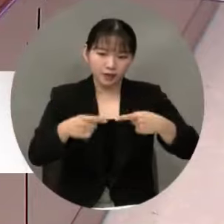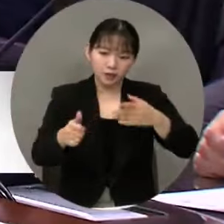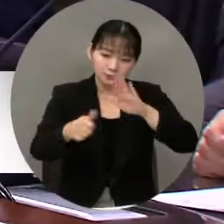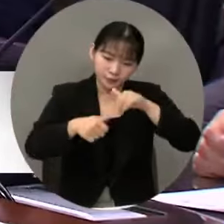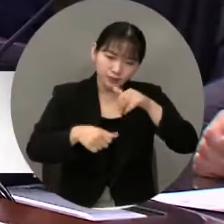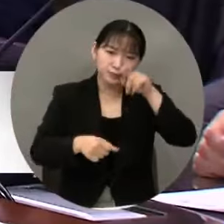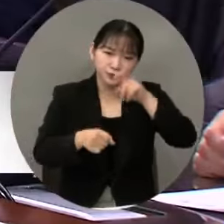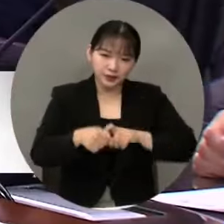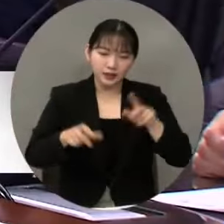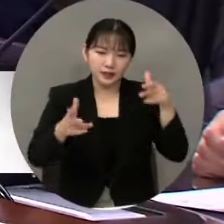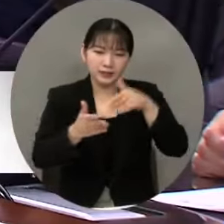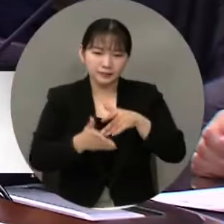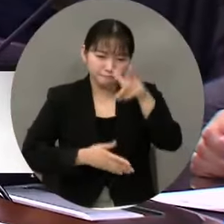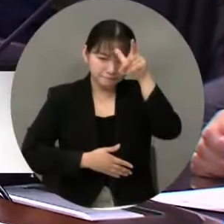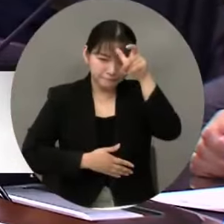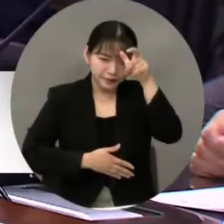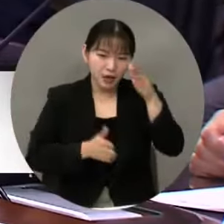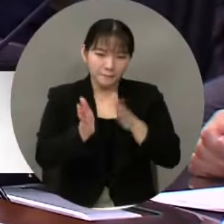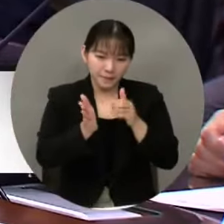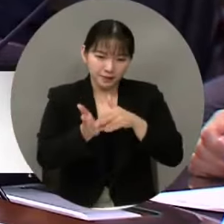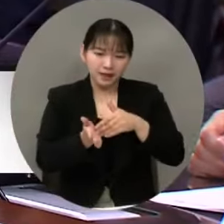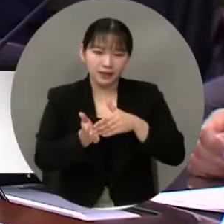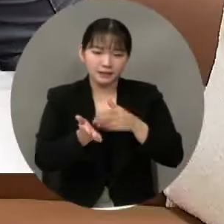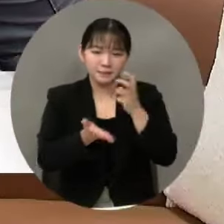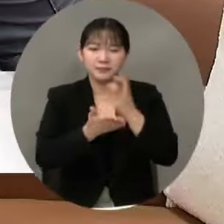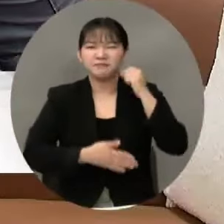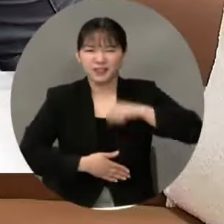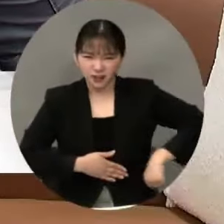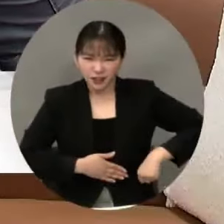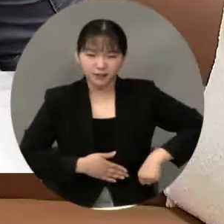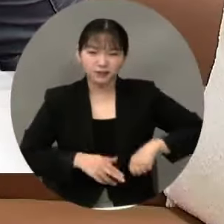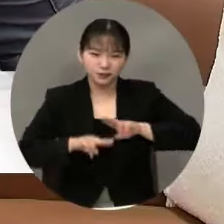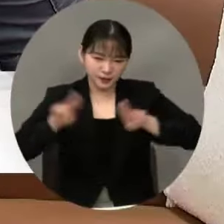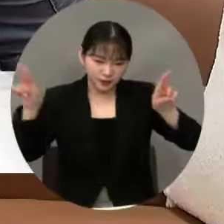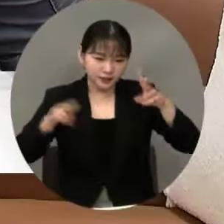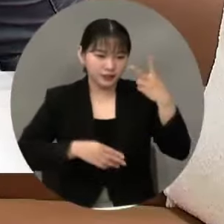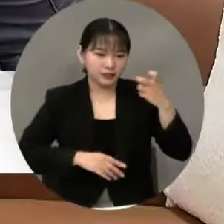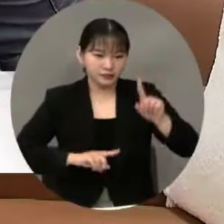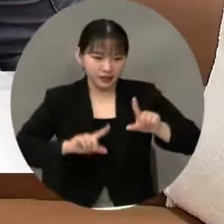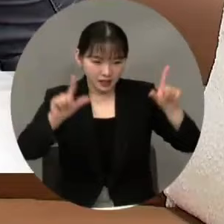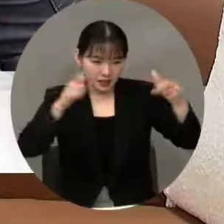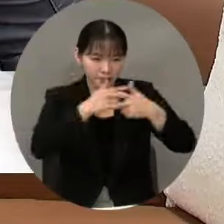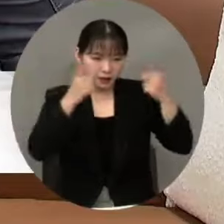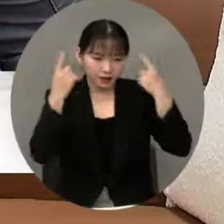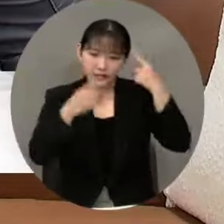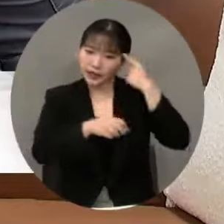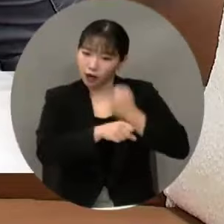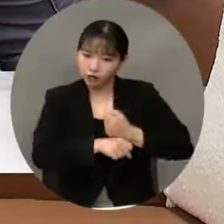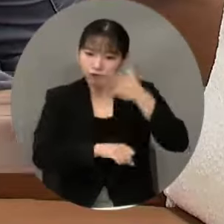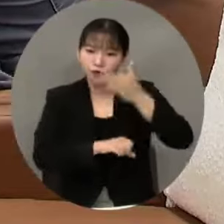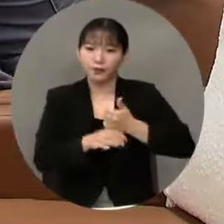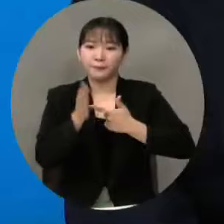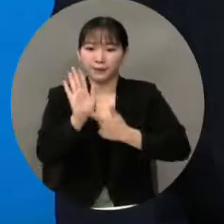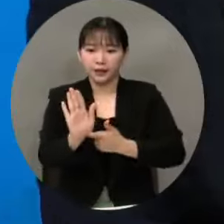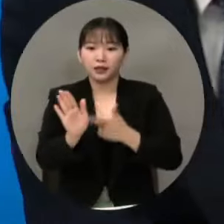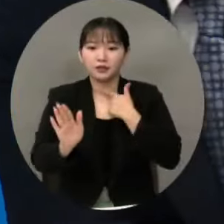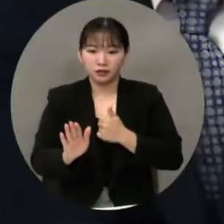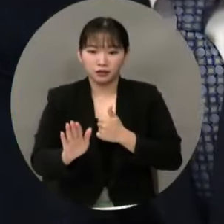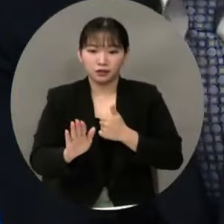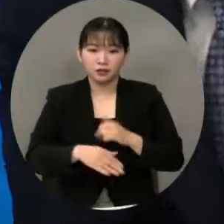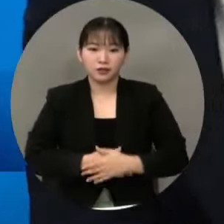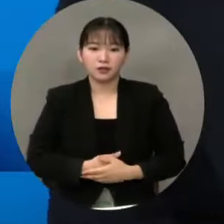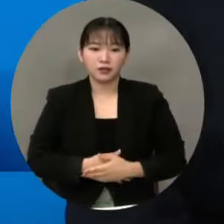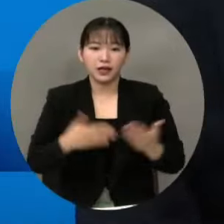위해 그동안 고수했던 비공개 방침까지 철회하고 2021년 의대 용역을 전격 공개하기도 했습니다. 이